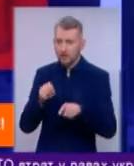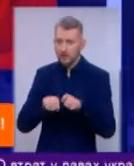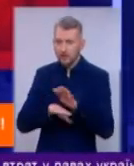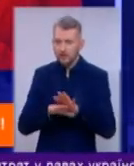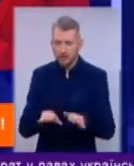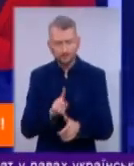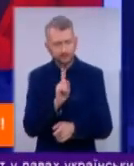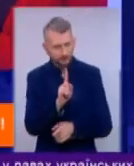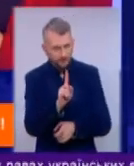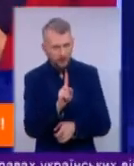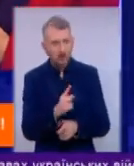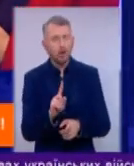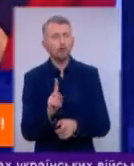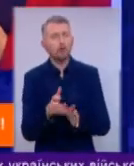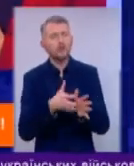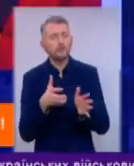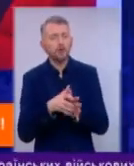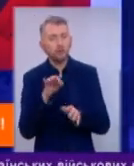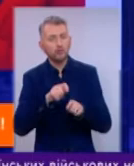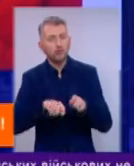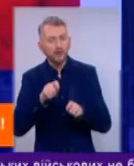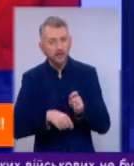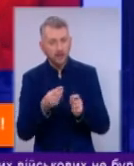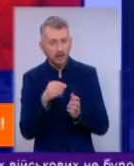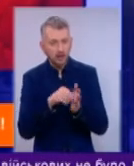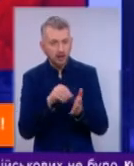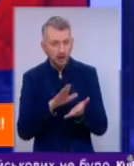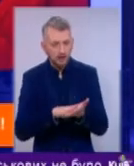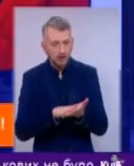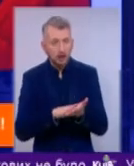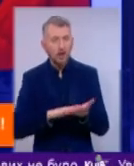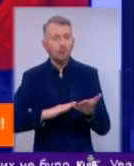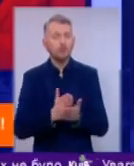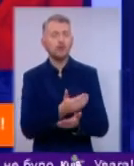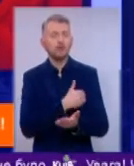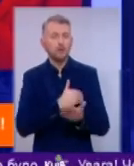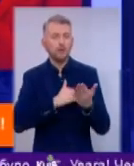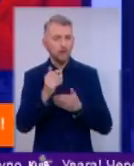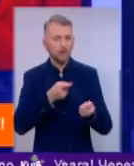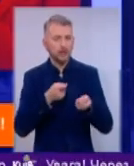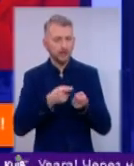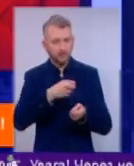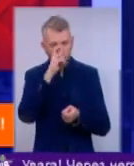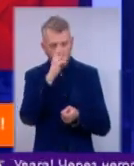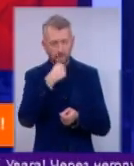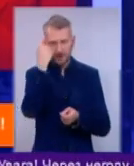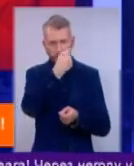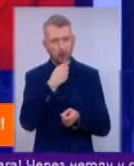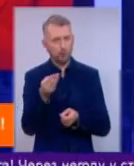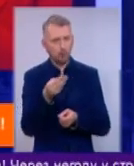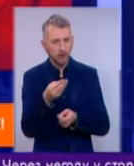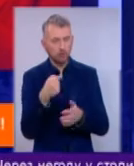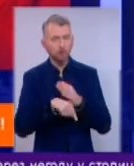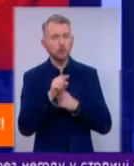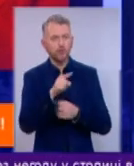Дивіться, 2 секунди. Глобально чого не вистачає стосовно перевірок декларацій? Політичної волі вищого керівництва держави. Персонально Порошенко. Тому що